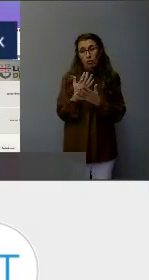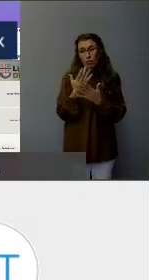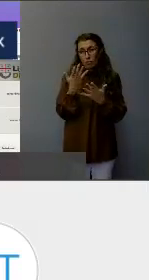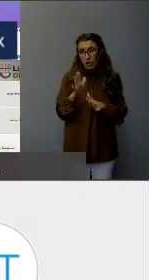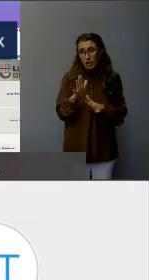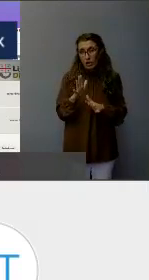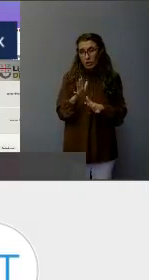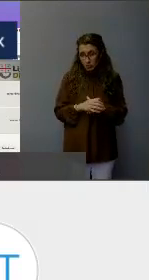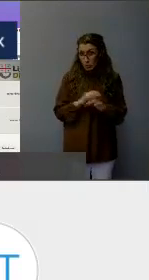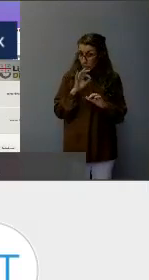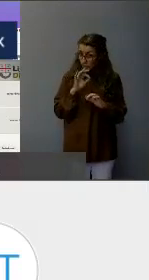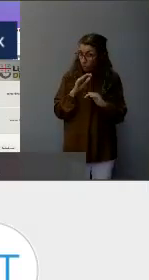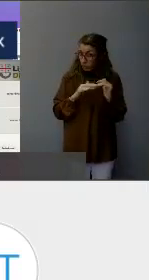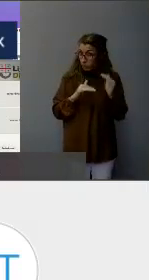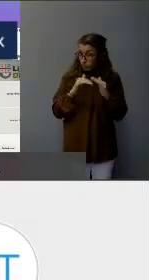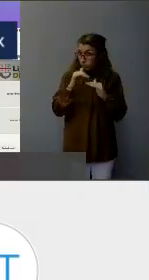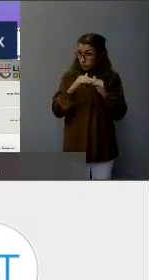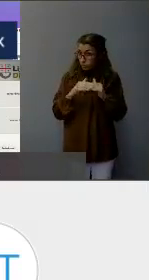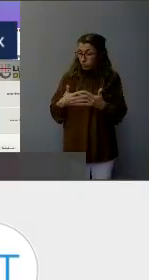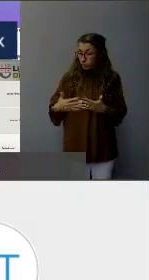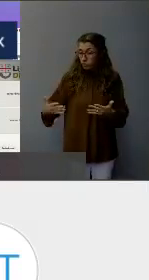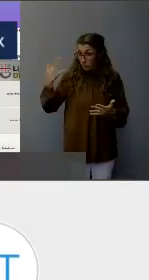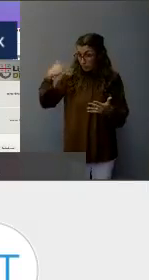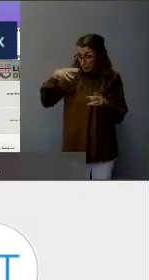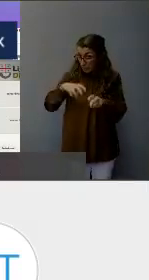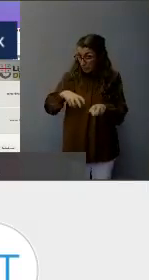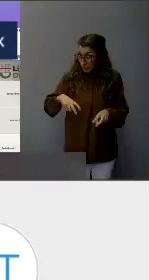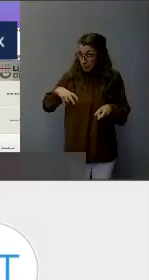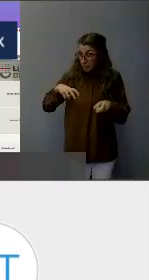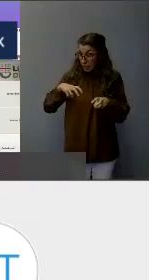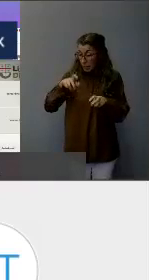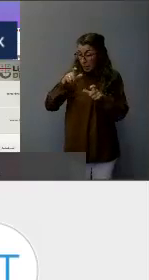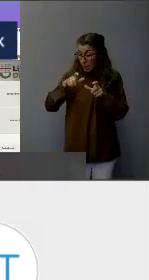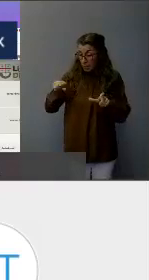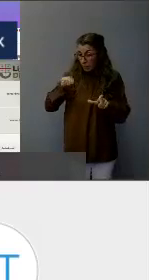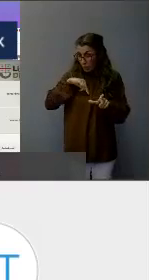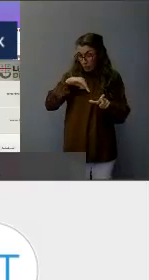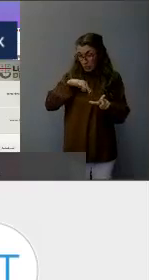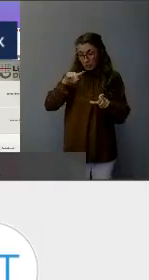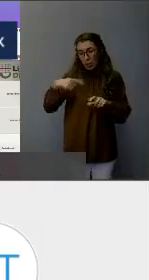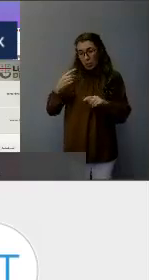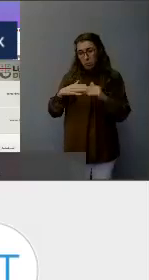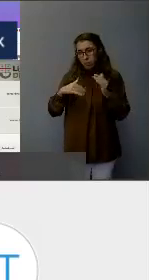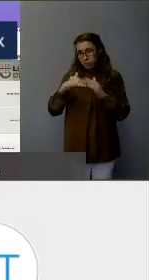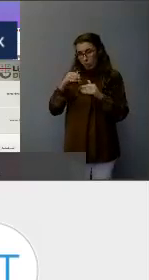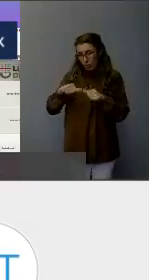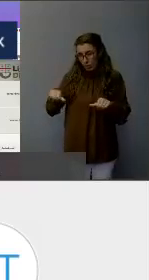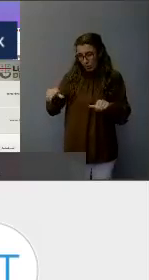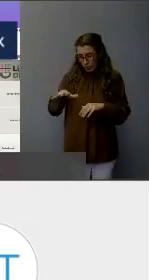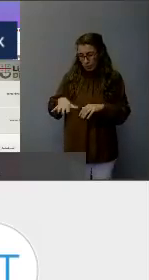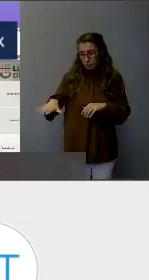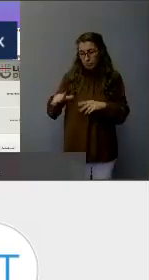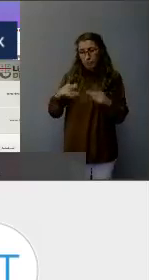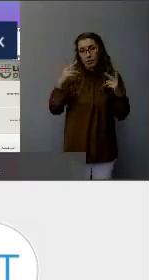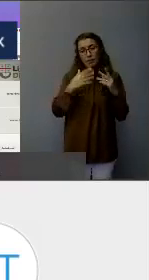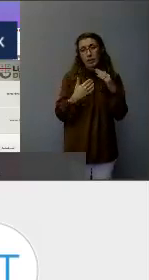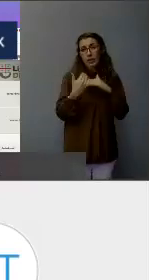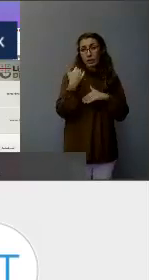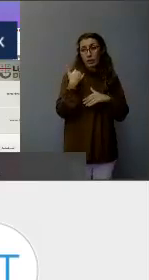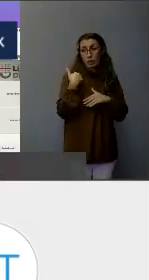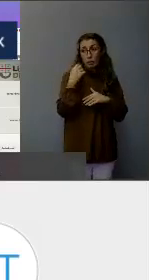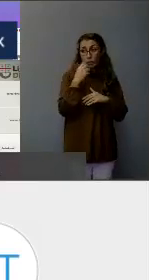proprio su un terreno dello stesso proprietario nell'ambito della discussione che abbiamo avuto opportunità di